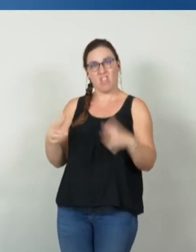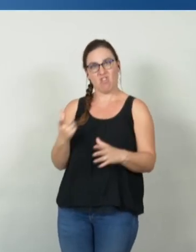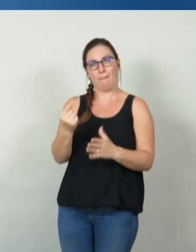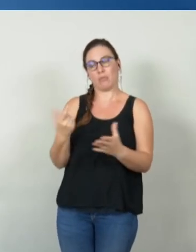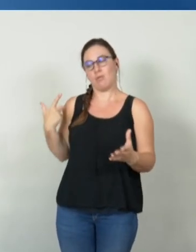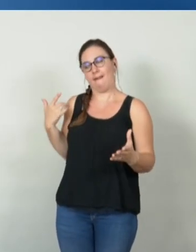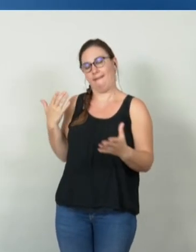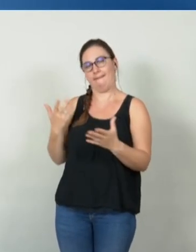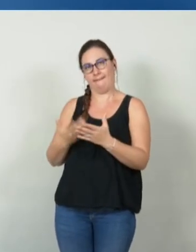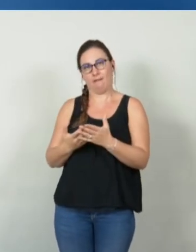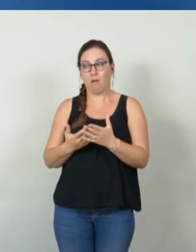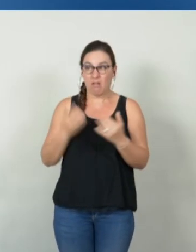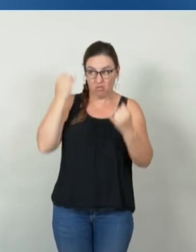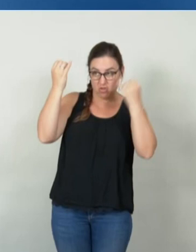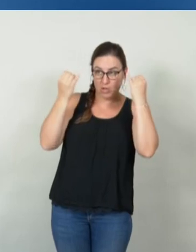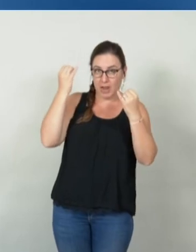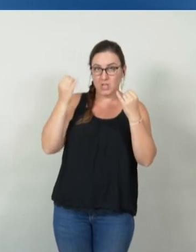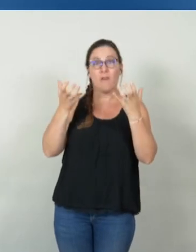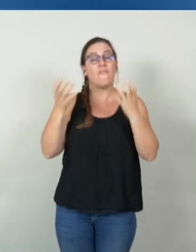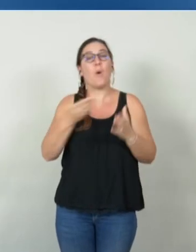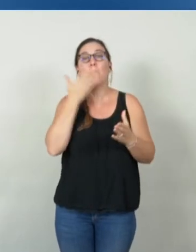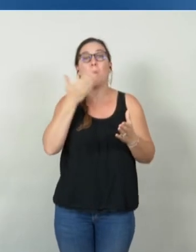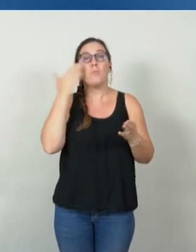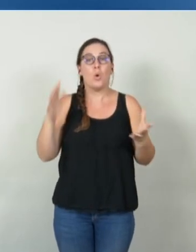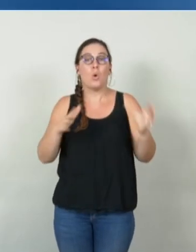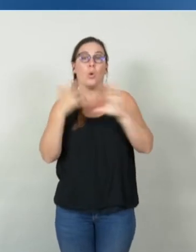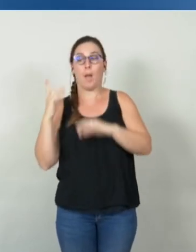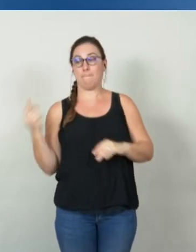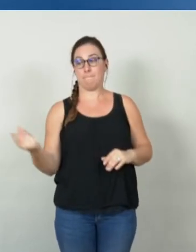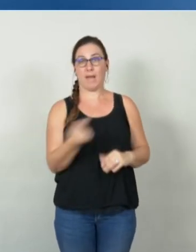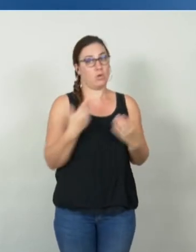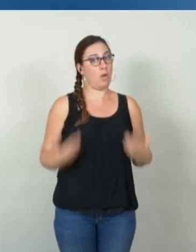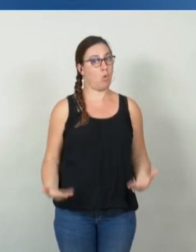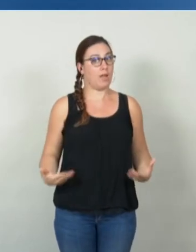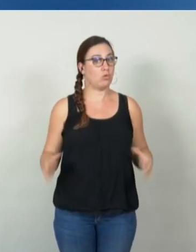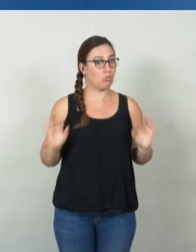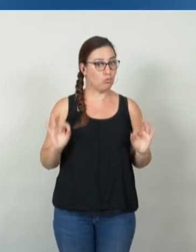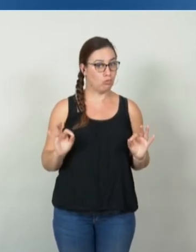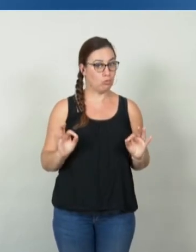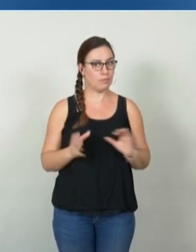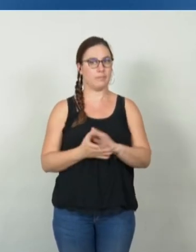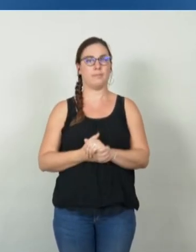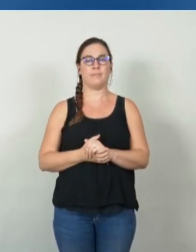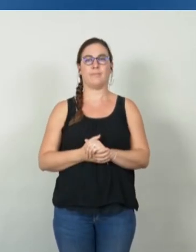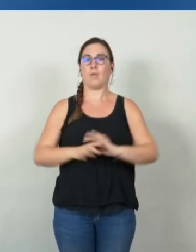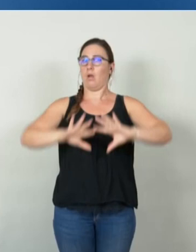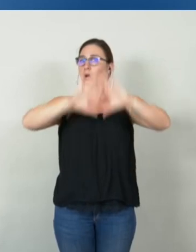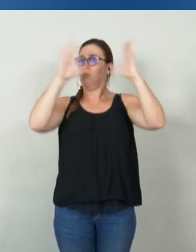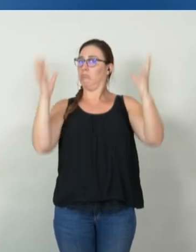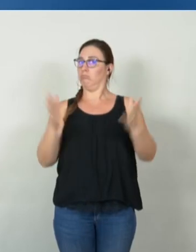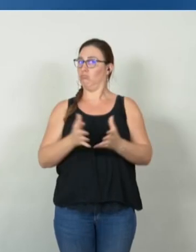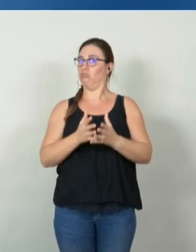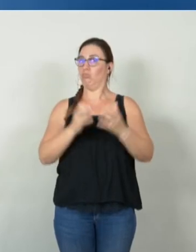j'imagine que l'idée c'est de faire mieux avec nos partenaires actuels une fois ceci posé